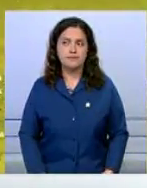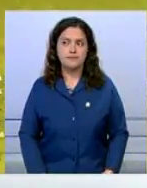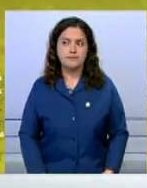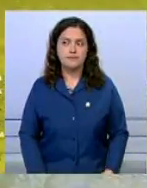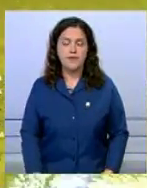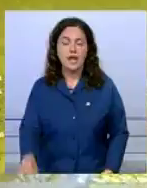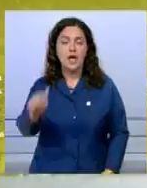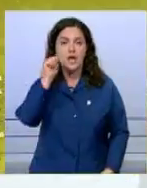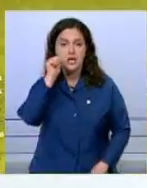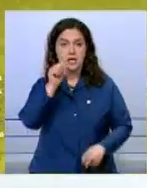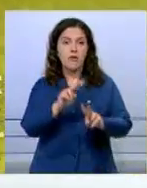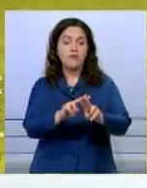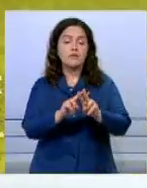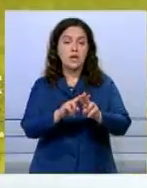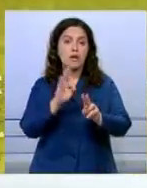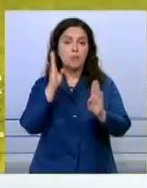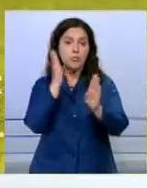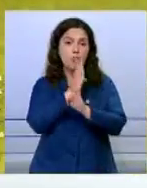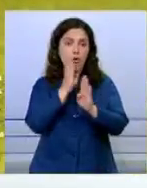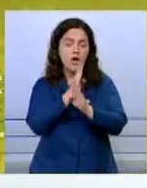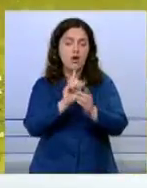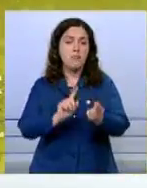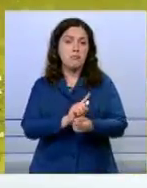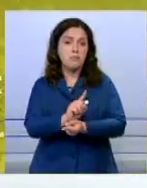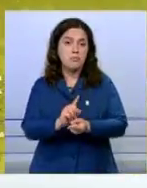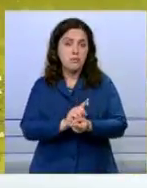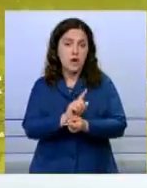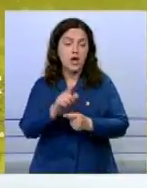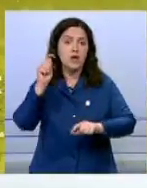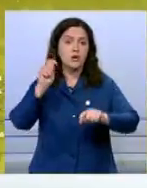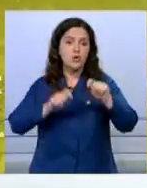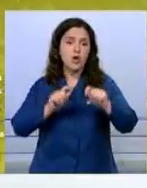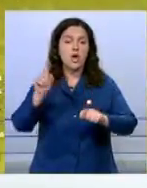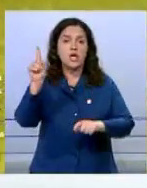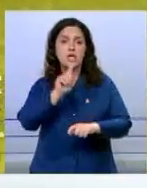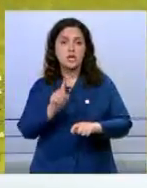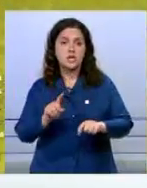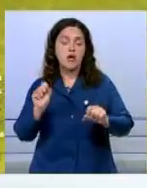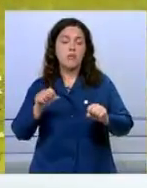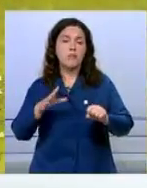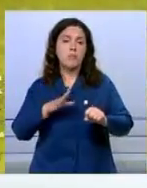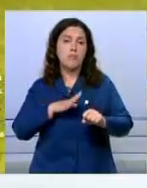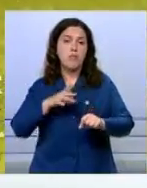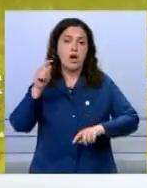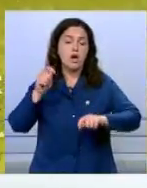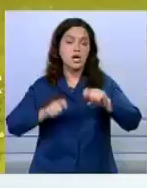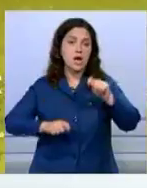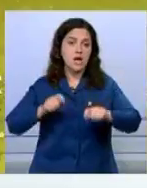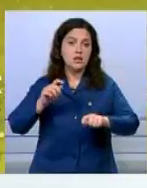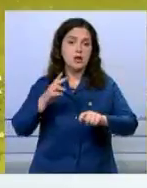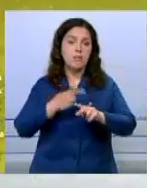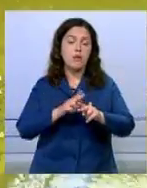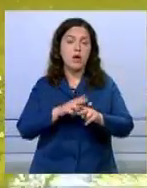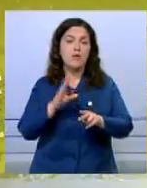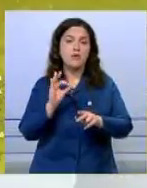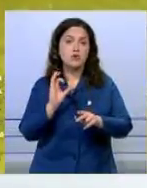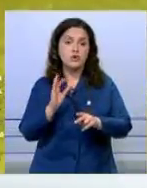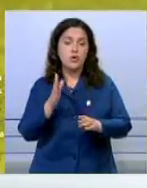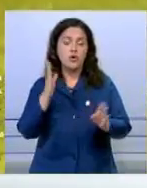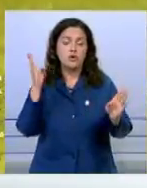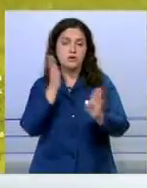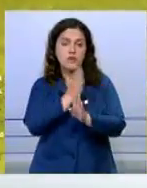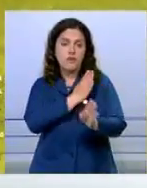Завтра в столице ожидается погода переменная, днем временами дождь, гроза, возможен град. Ветер будет восточный с переходом на